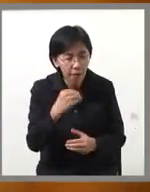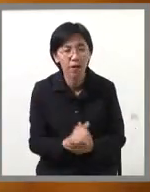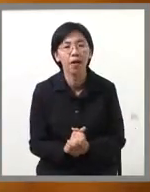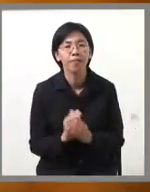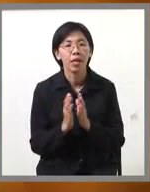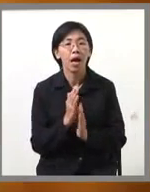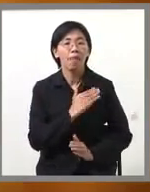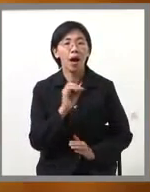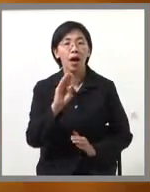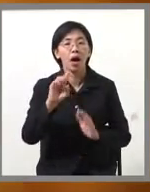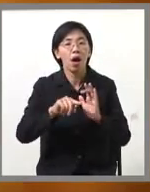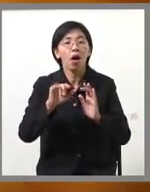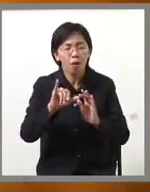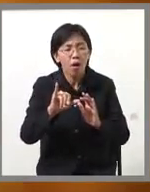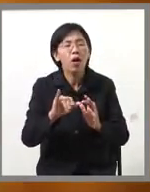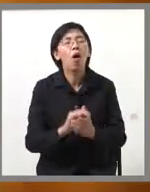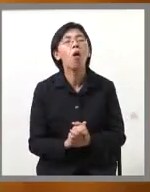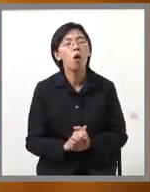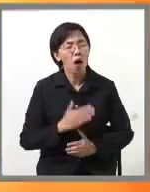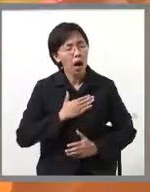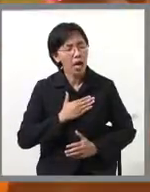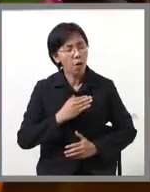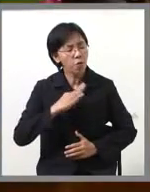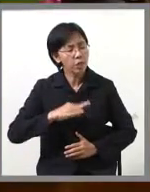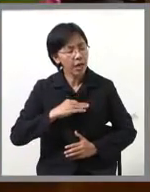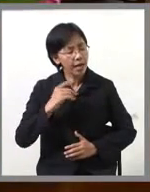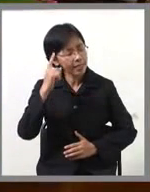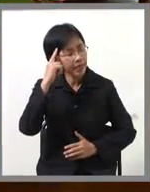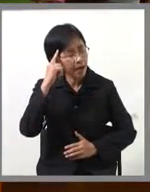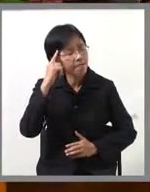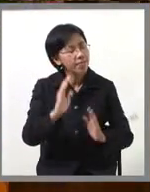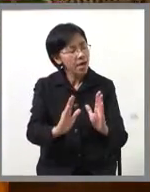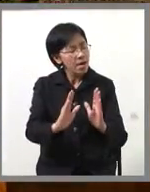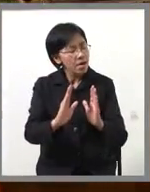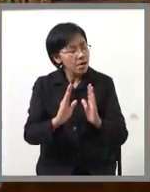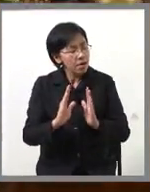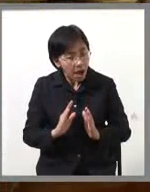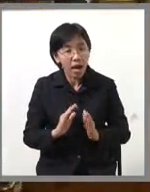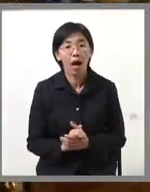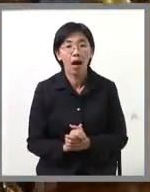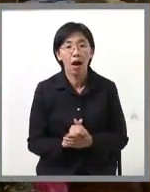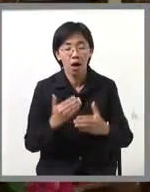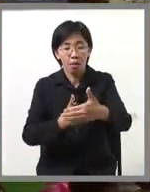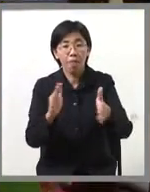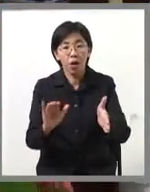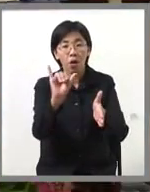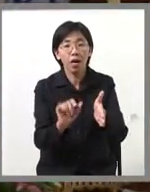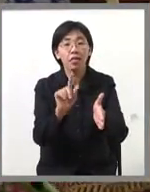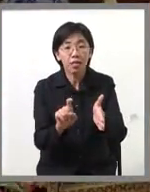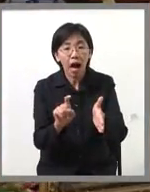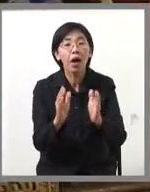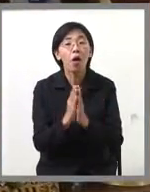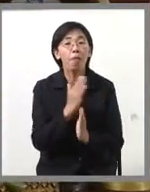พ่อเนี่ยเป็นตัวดึงใจเราให้คิดให้เลยเอาโลงศพของหลวงพ่อเนี่ยมาไว้หัวนอนแล้วก็ลูกครูบาอาจารย์ว่